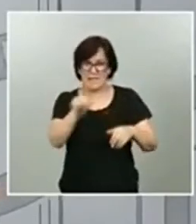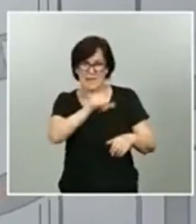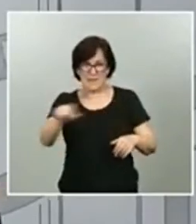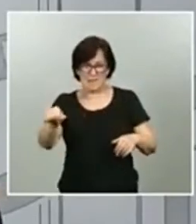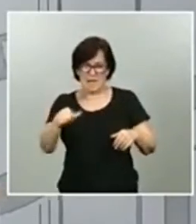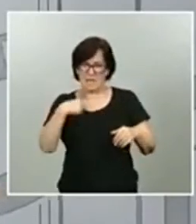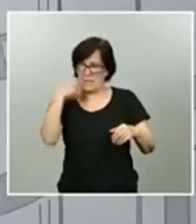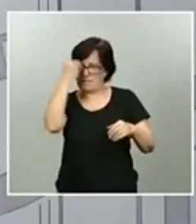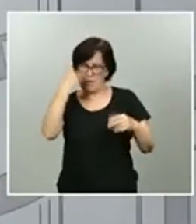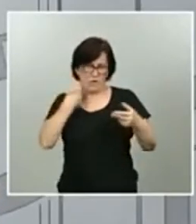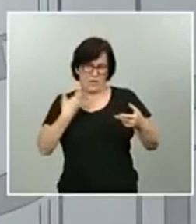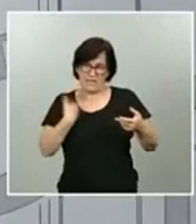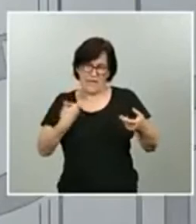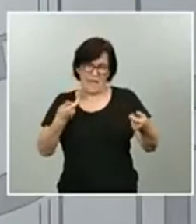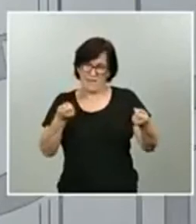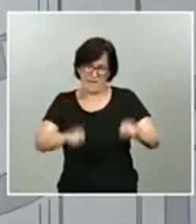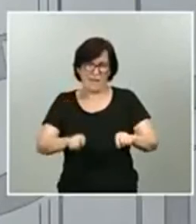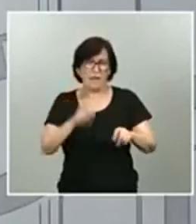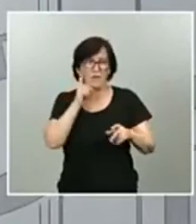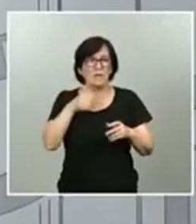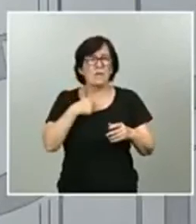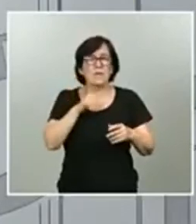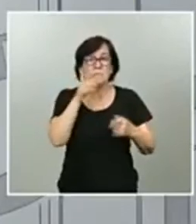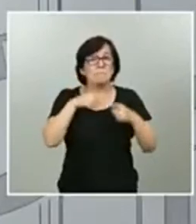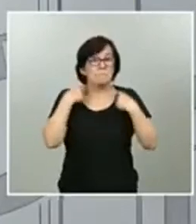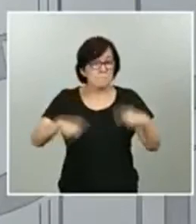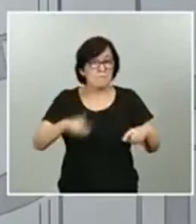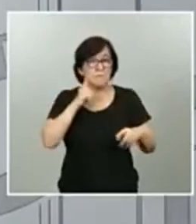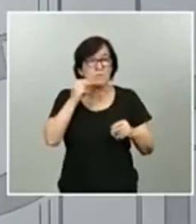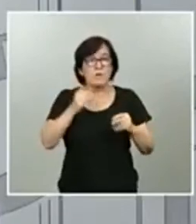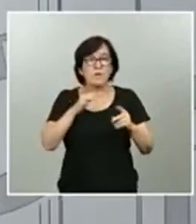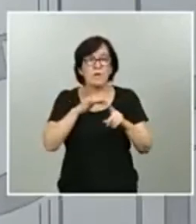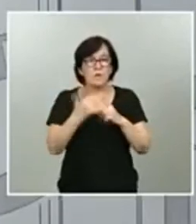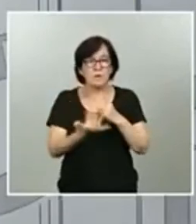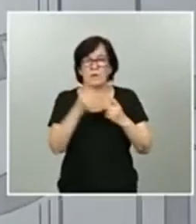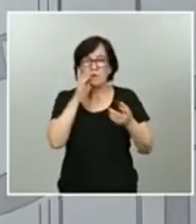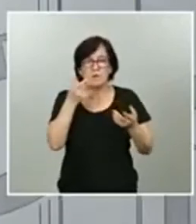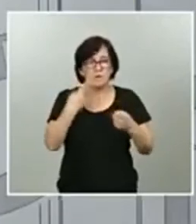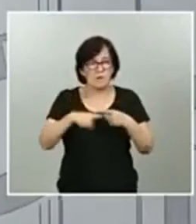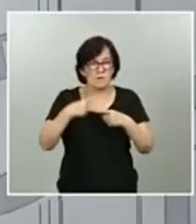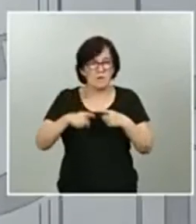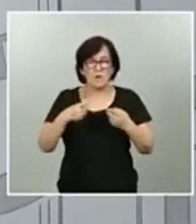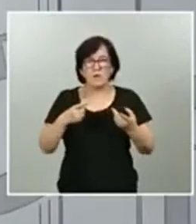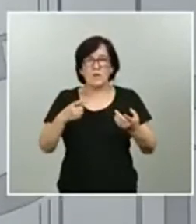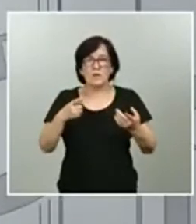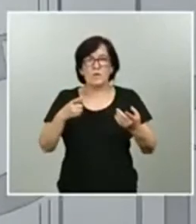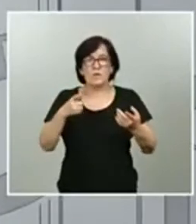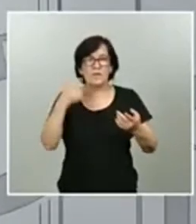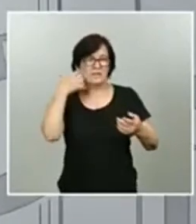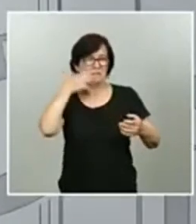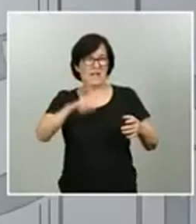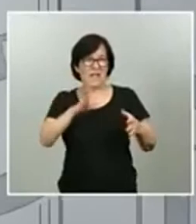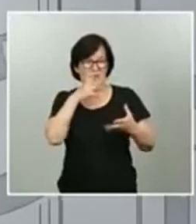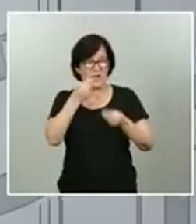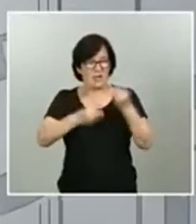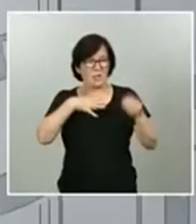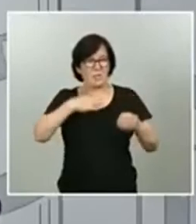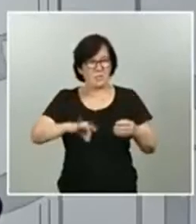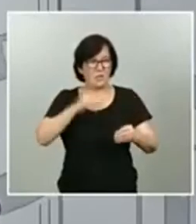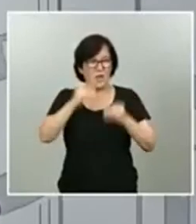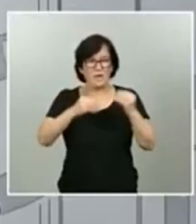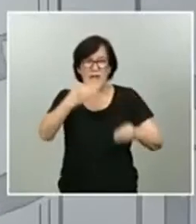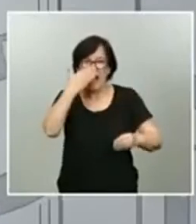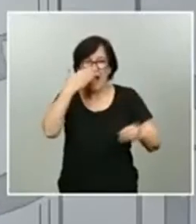Purtroppo la situazione è paradossale, infatti non solo è paradossale, rischia di diventare assurda. Cioè fino a quando il